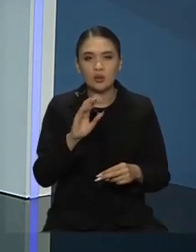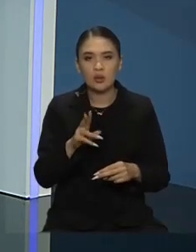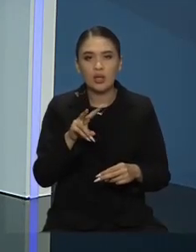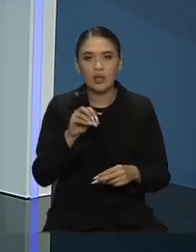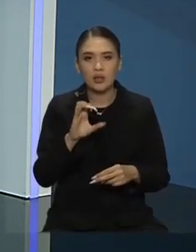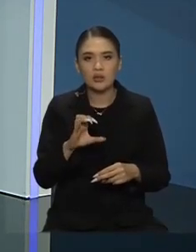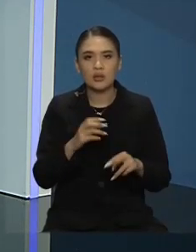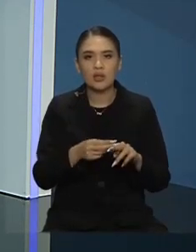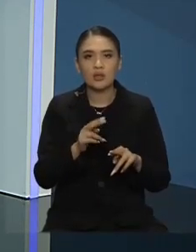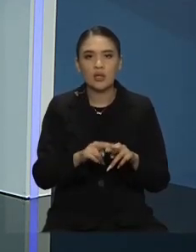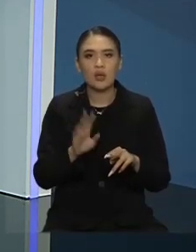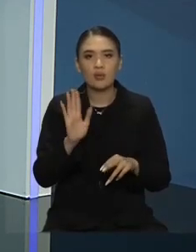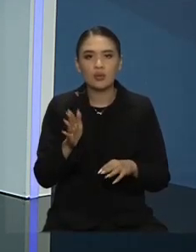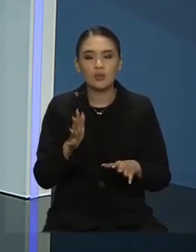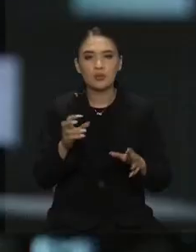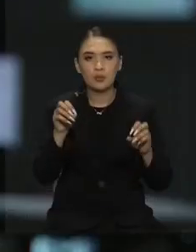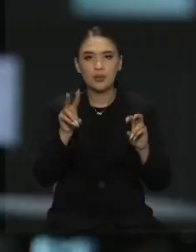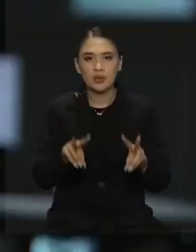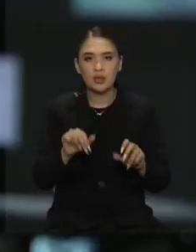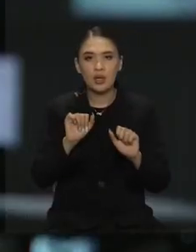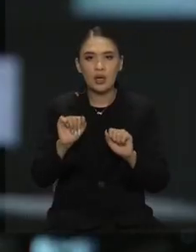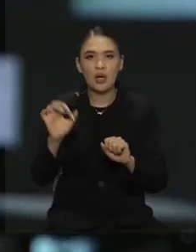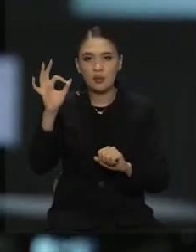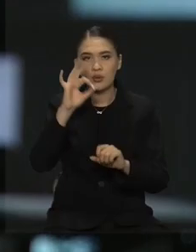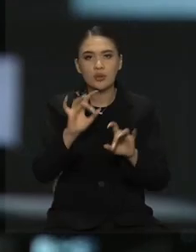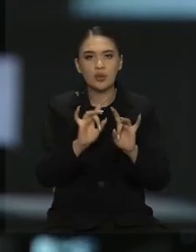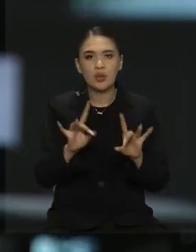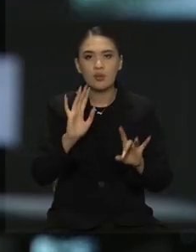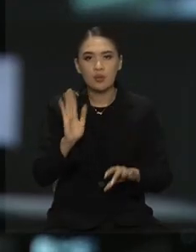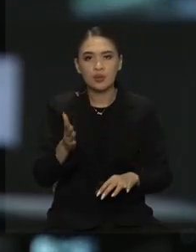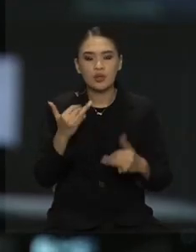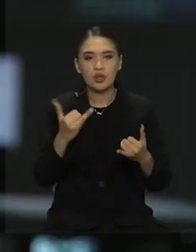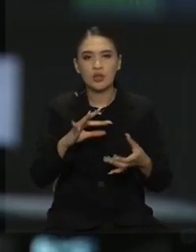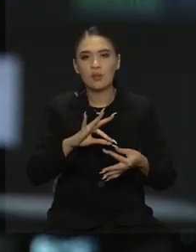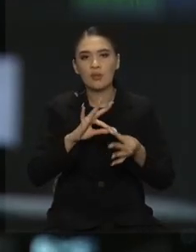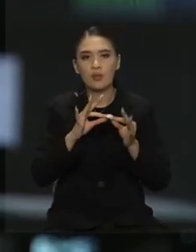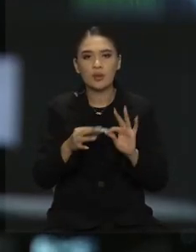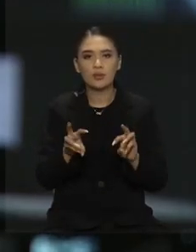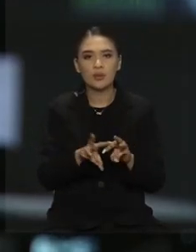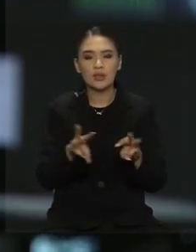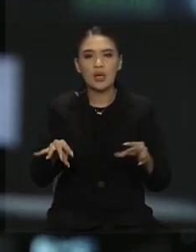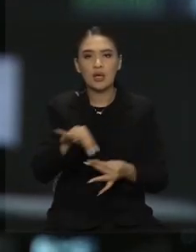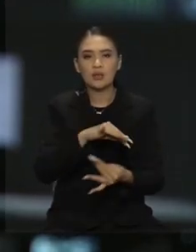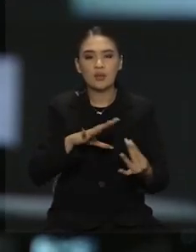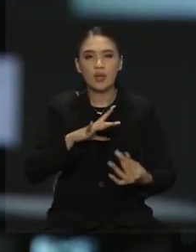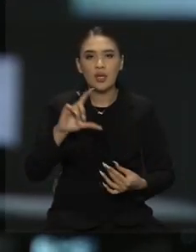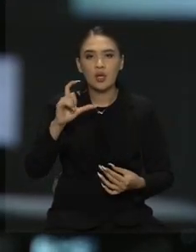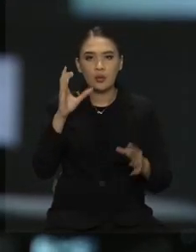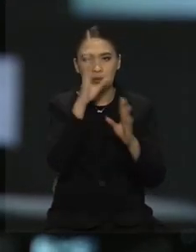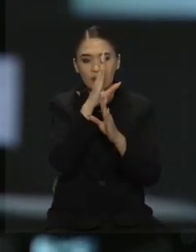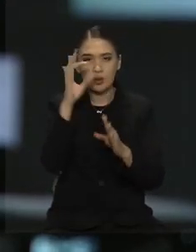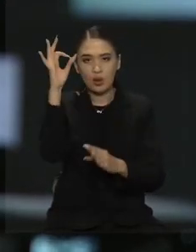сделают работу лесников более безопасной об этом моя коллега Евгения Бодрова поговорила с министром экологии природных